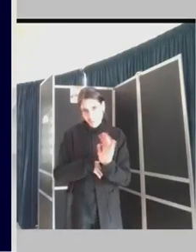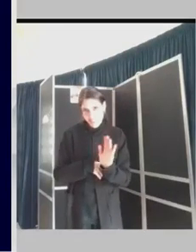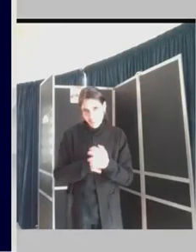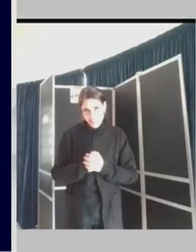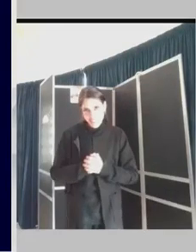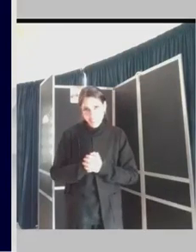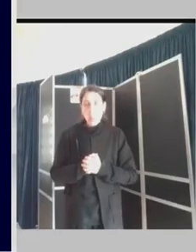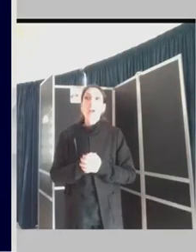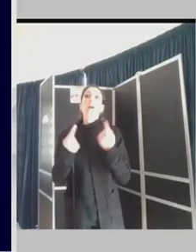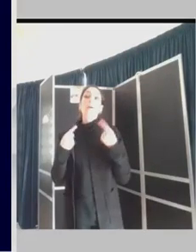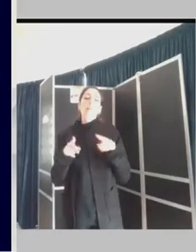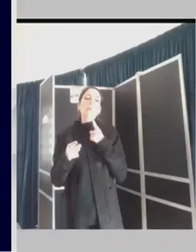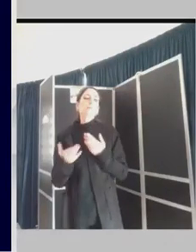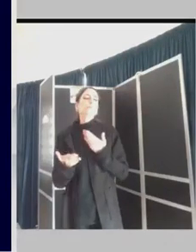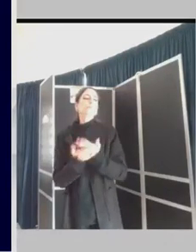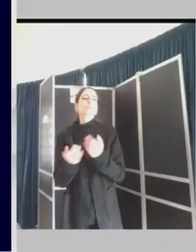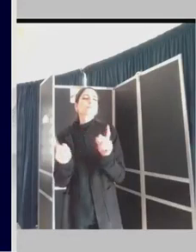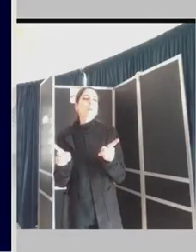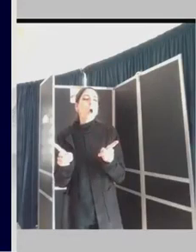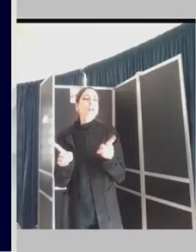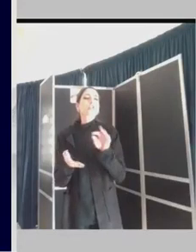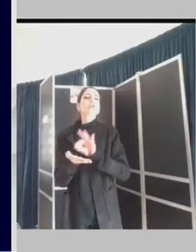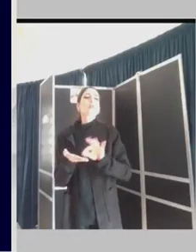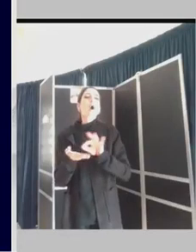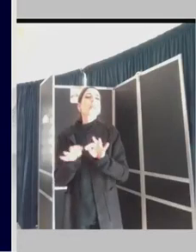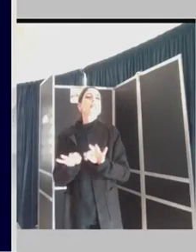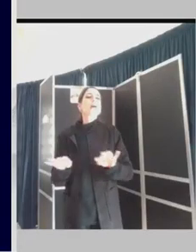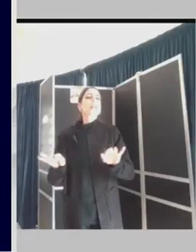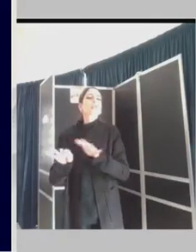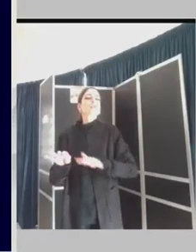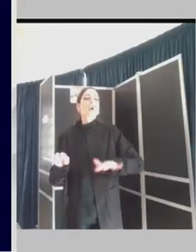territorio il municipio si impegni a,